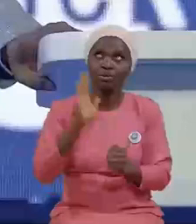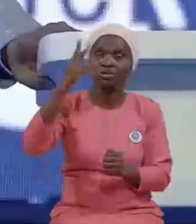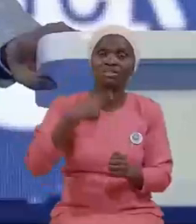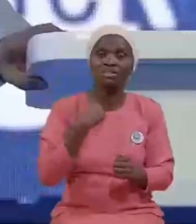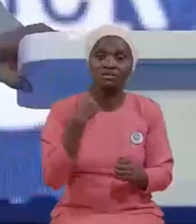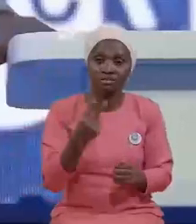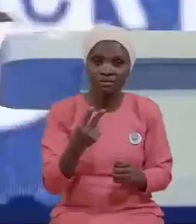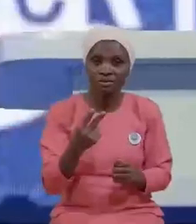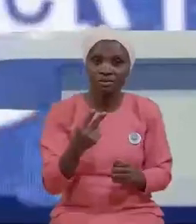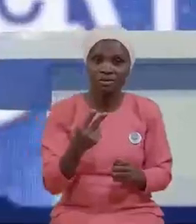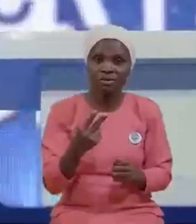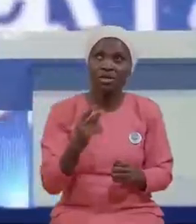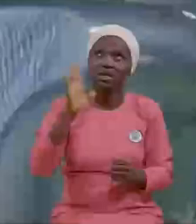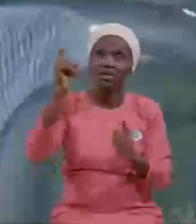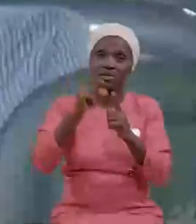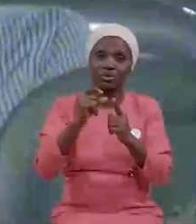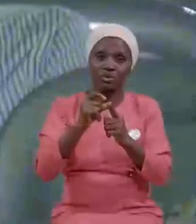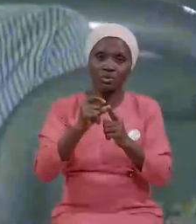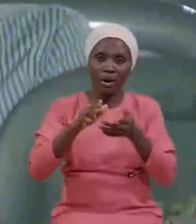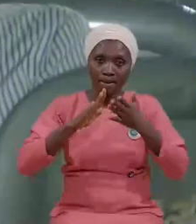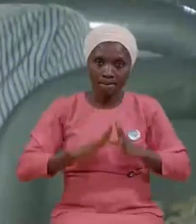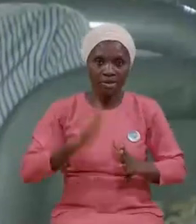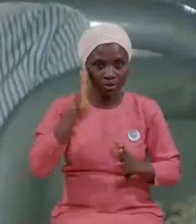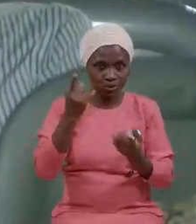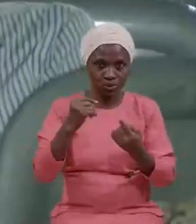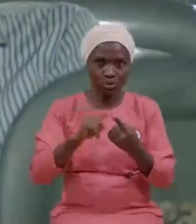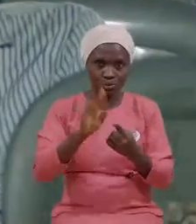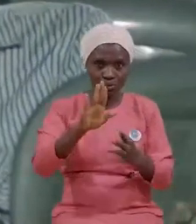Et par sa voix, la paix viendra dans ta vie.